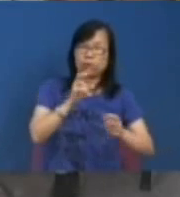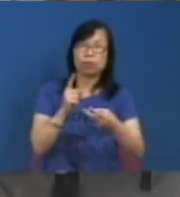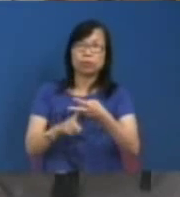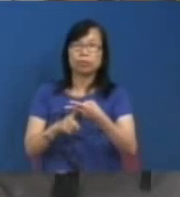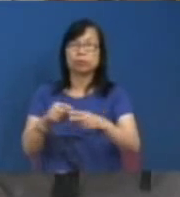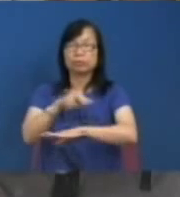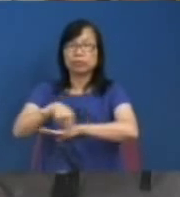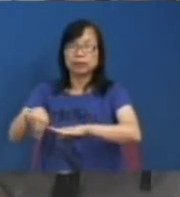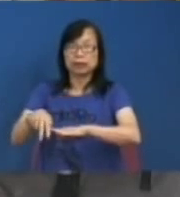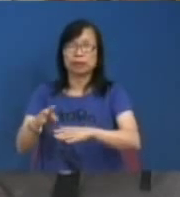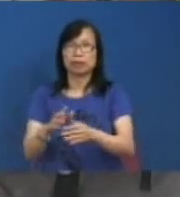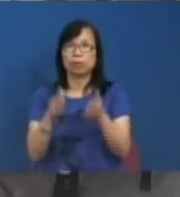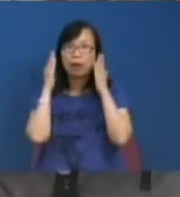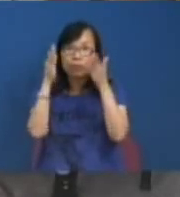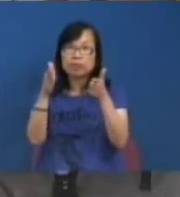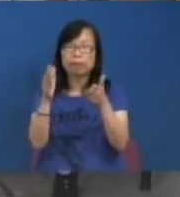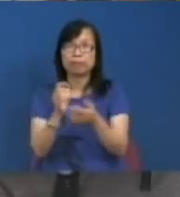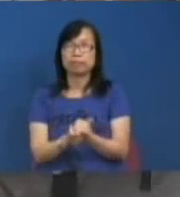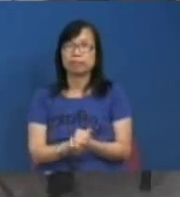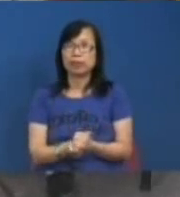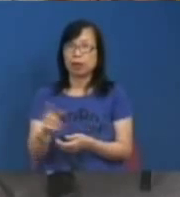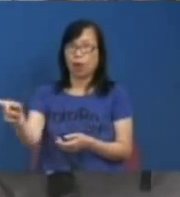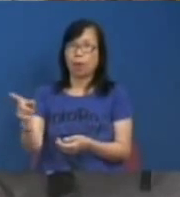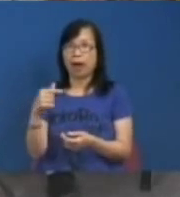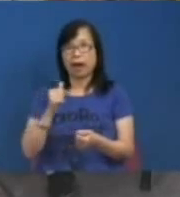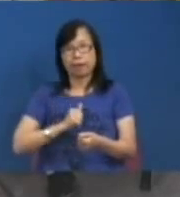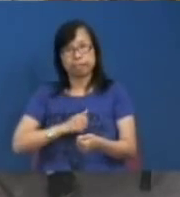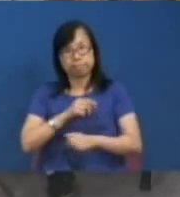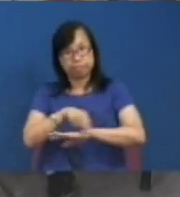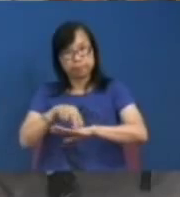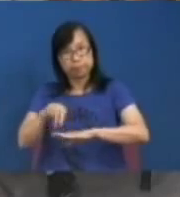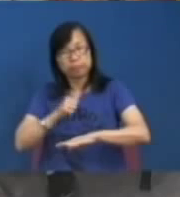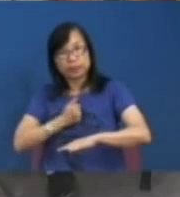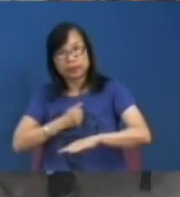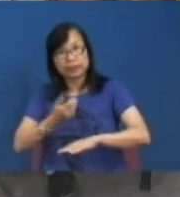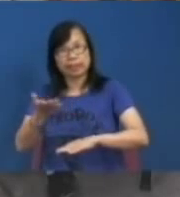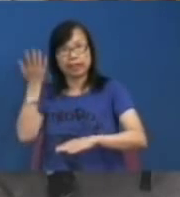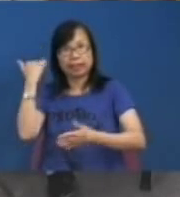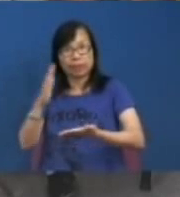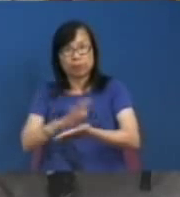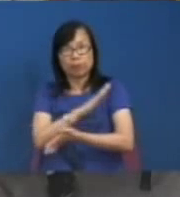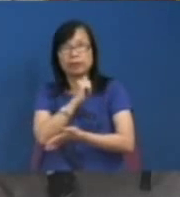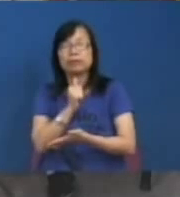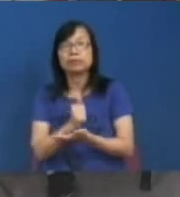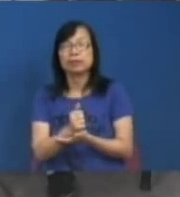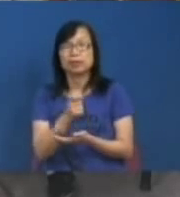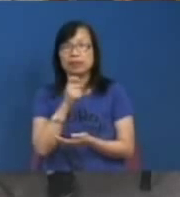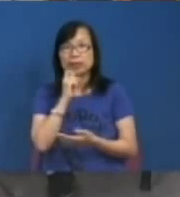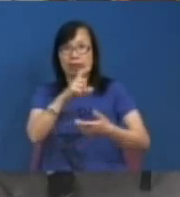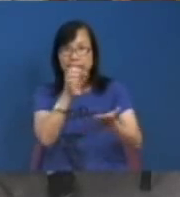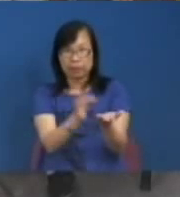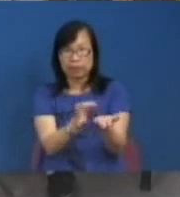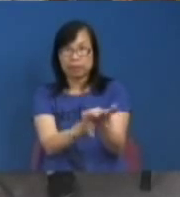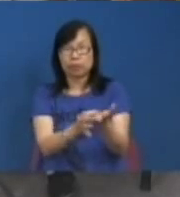事項啦。我知道蒲職師呢，就你記得啦，去年我們呢有些地區的工